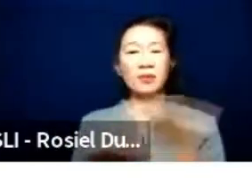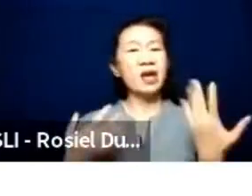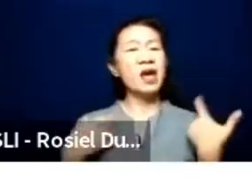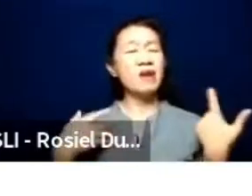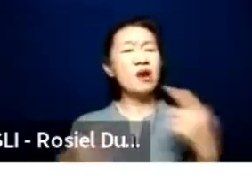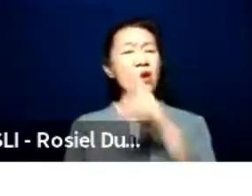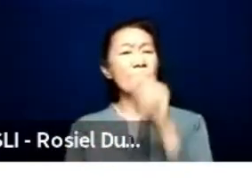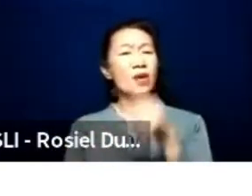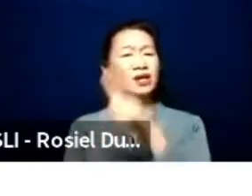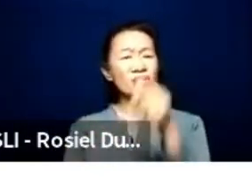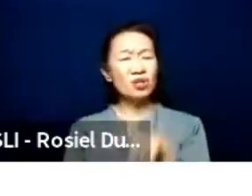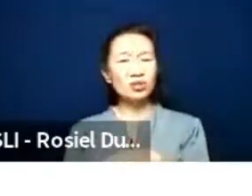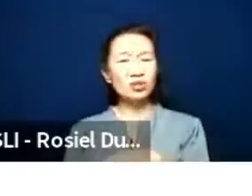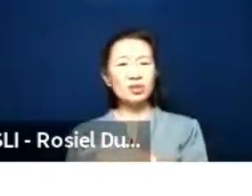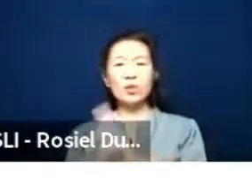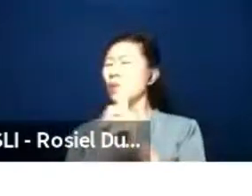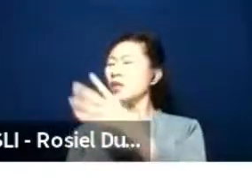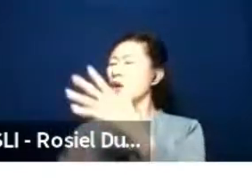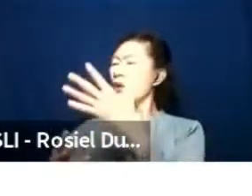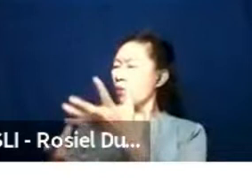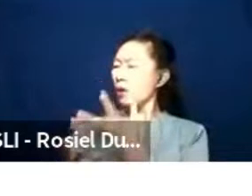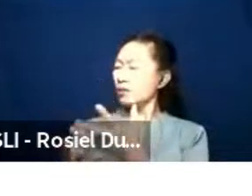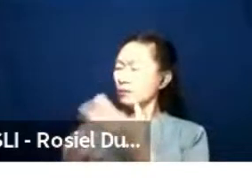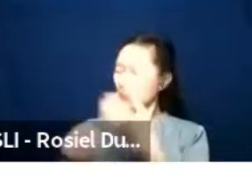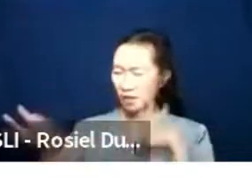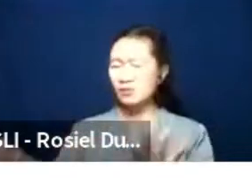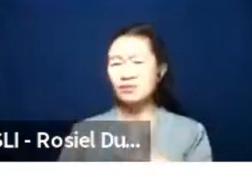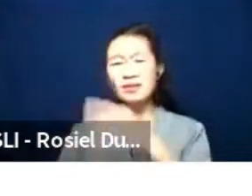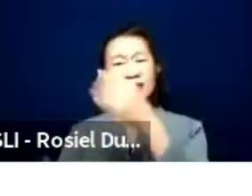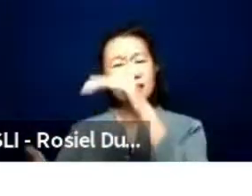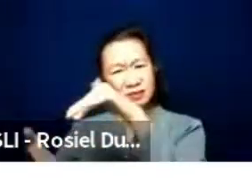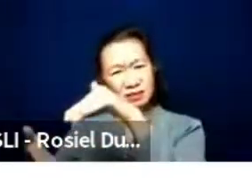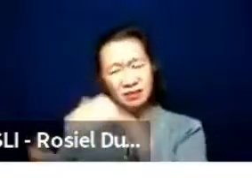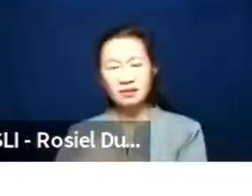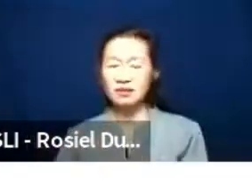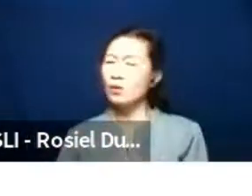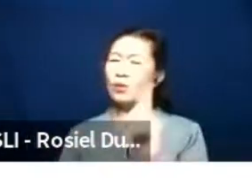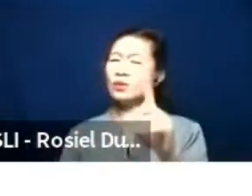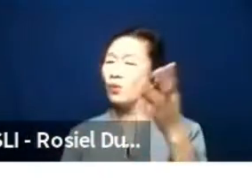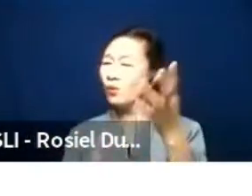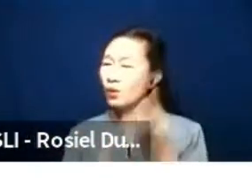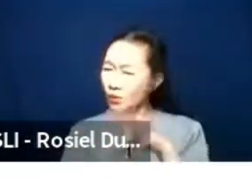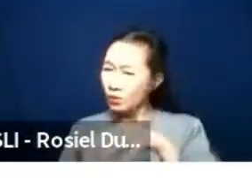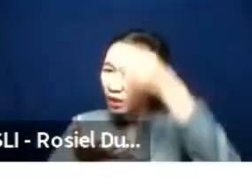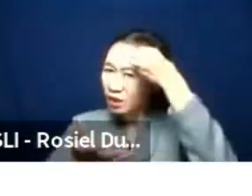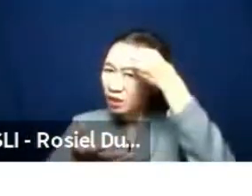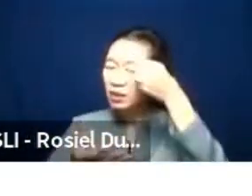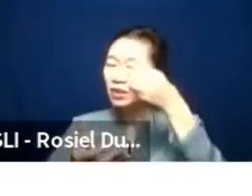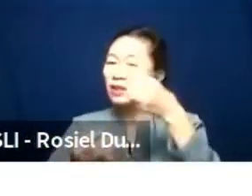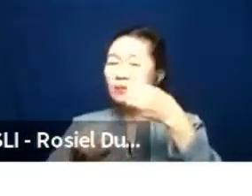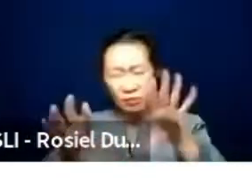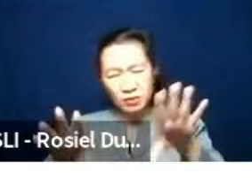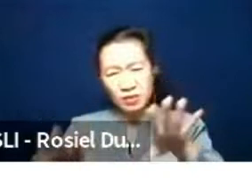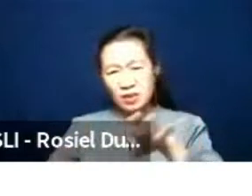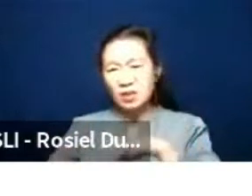mga tanong dito. Ano yung gusto mo after kang mag-graduate? Ano ba yung gusto mong matutunan pa after mong